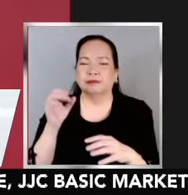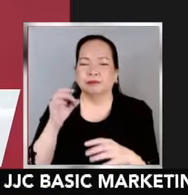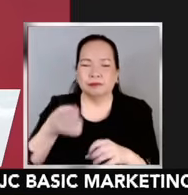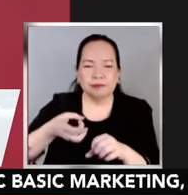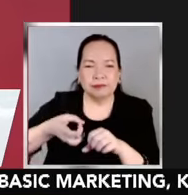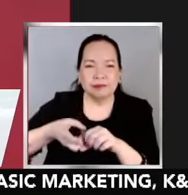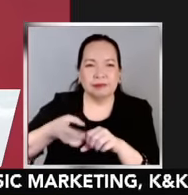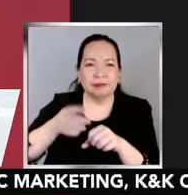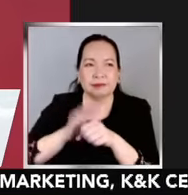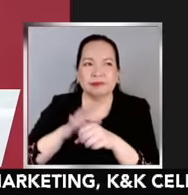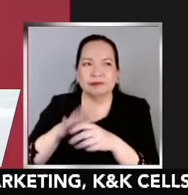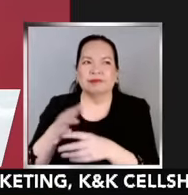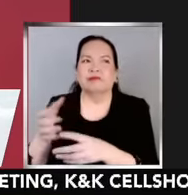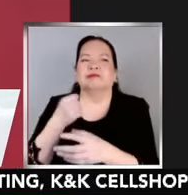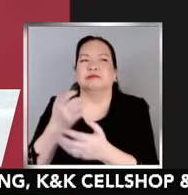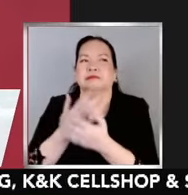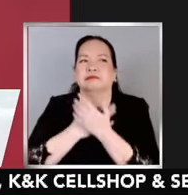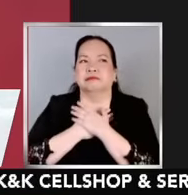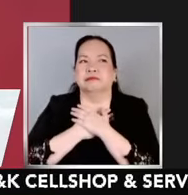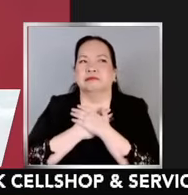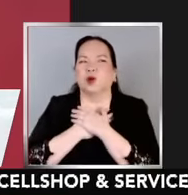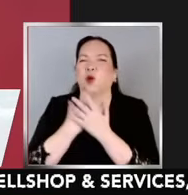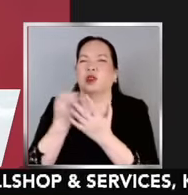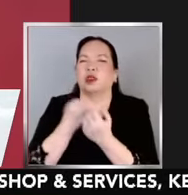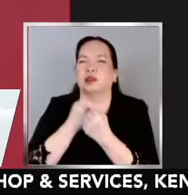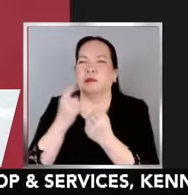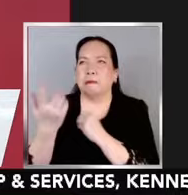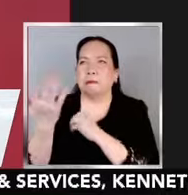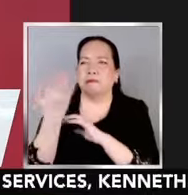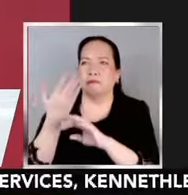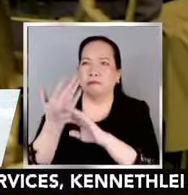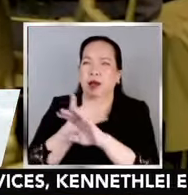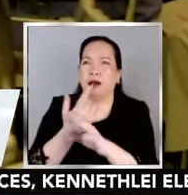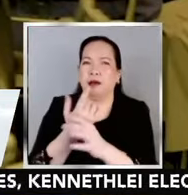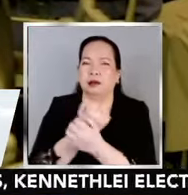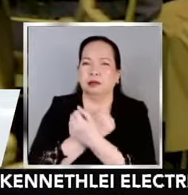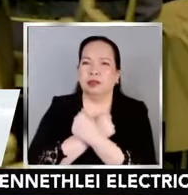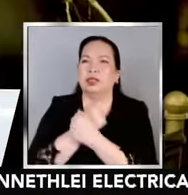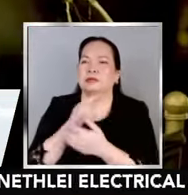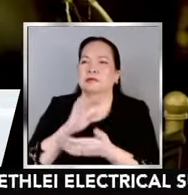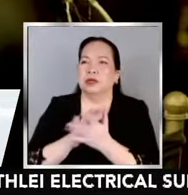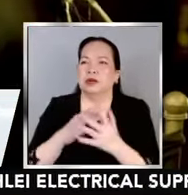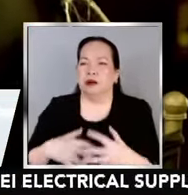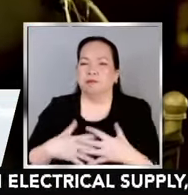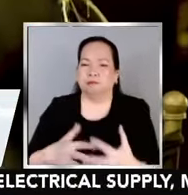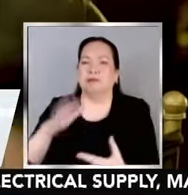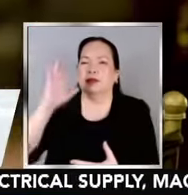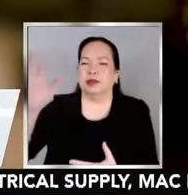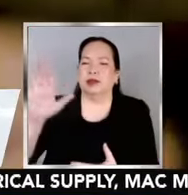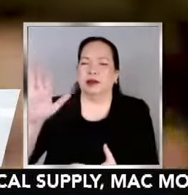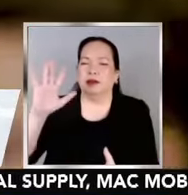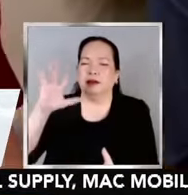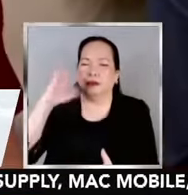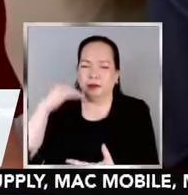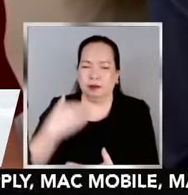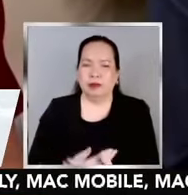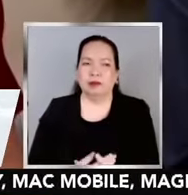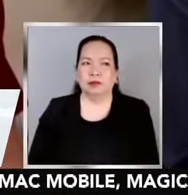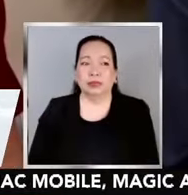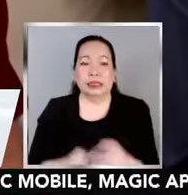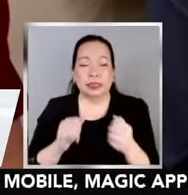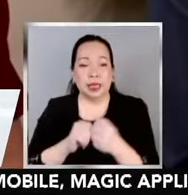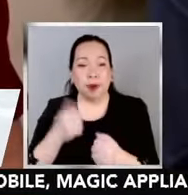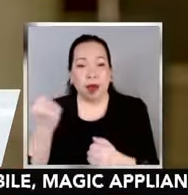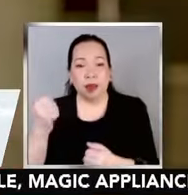yung makakapagpa-stay at makakapagpabalik sa akin is yung dadalhin ko yung anak. Kasama rin sa cast sina Alan Paule,